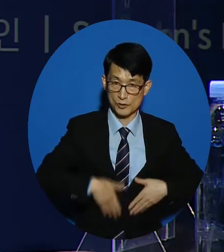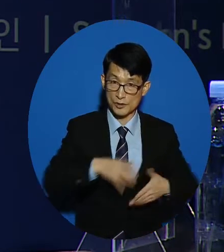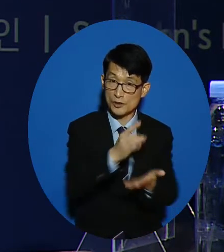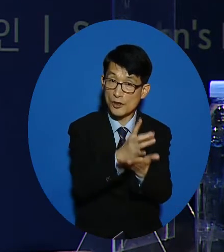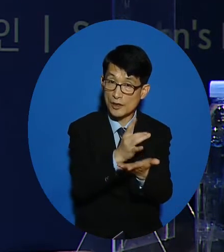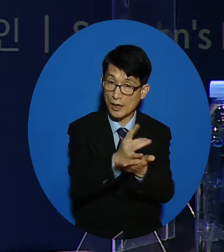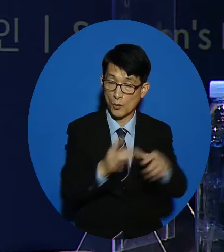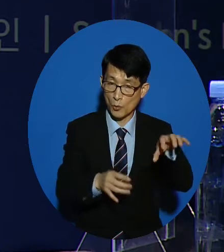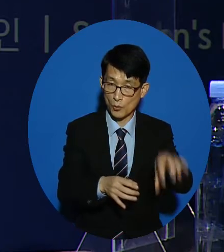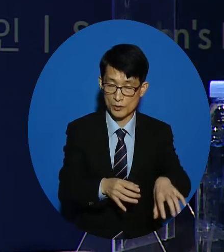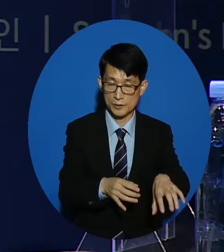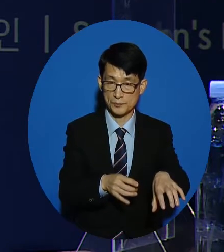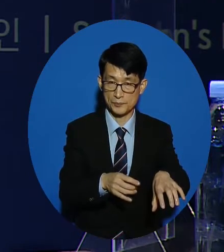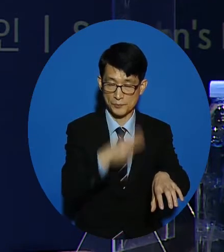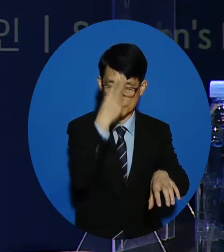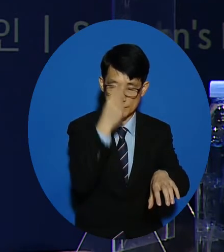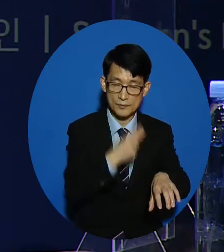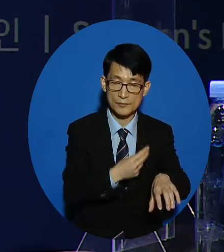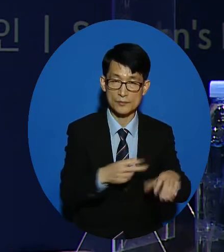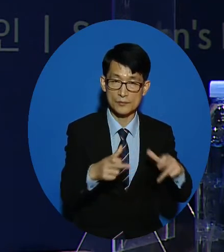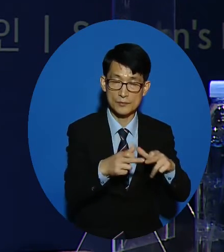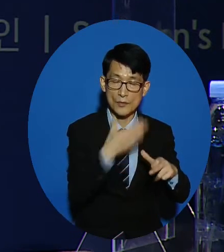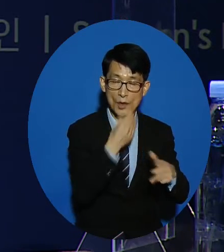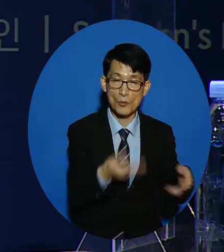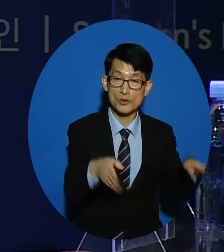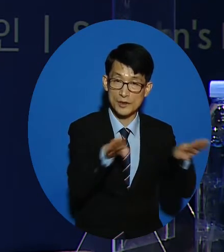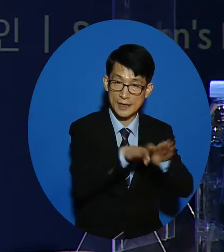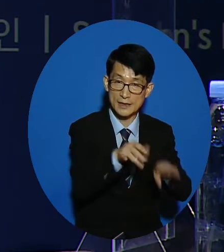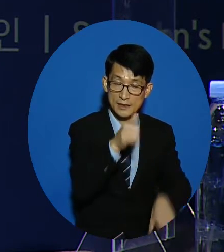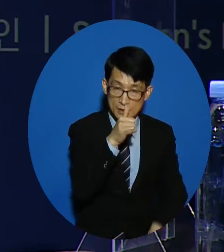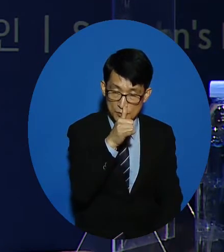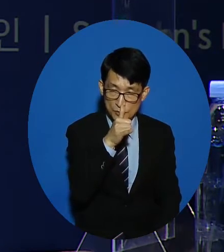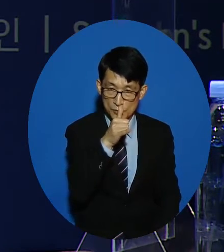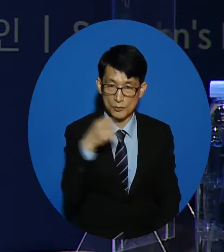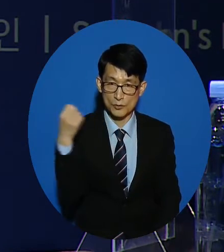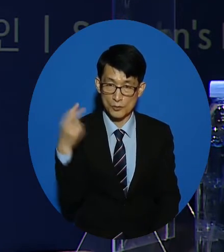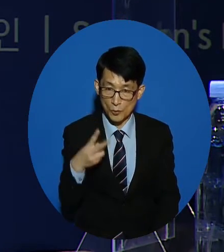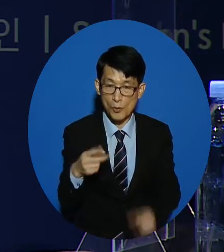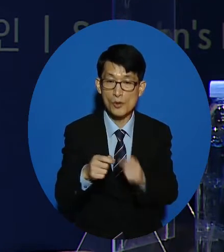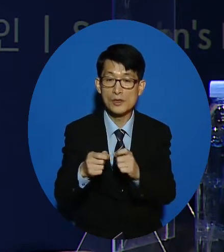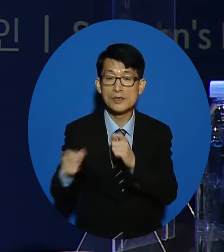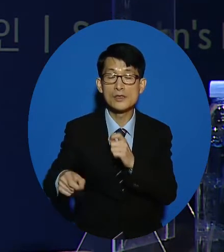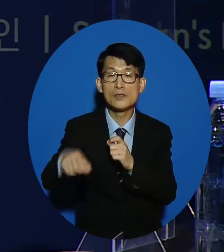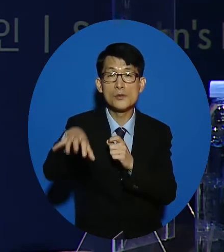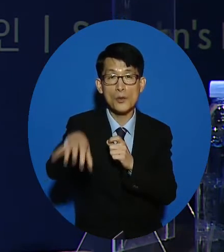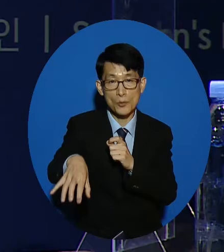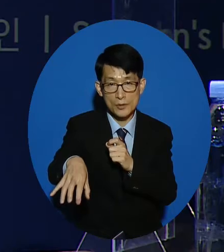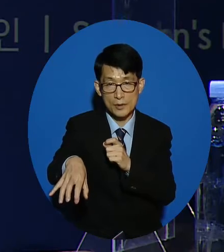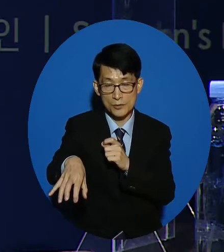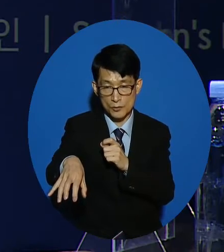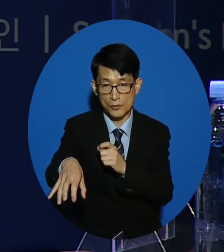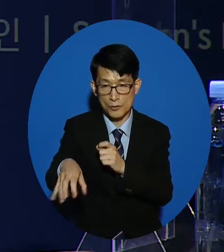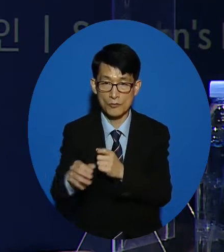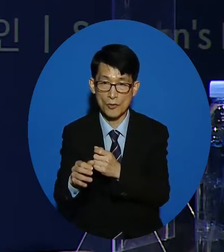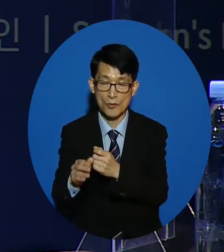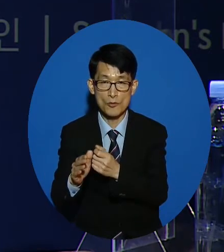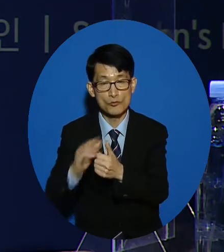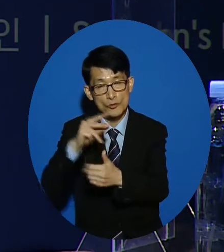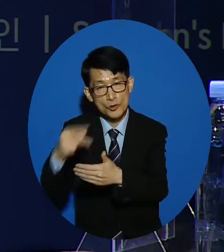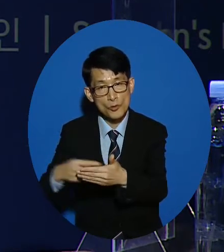시각장애 복지관이 있고 천안 지회에서도 그런 활동을 하면서도 불구하고 또